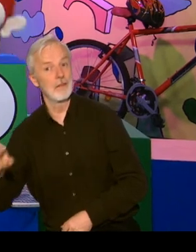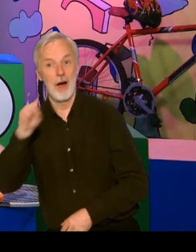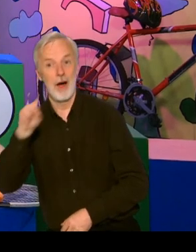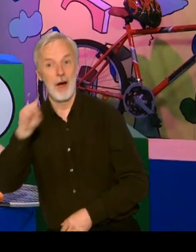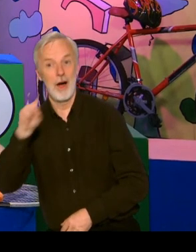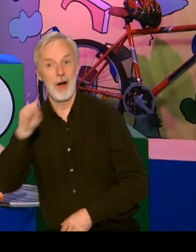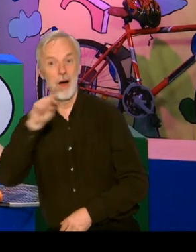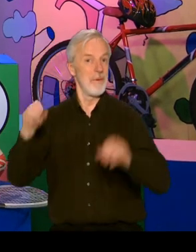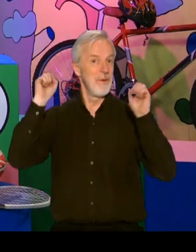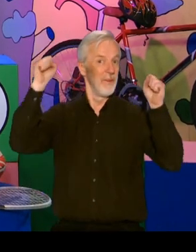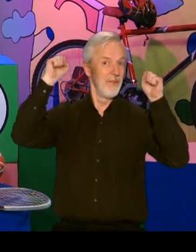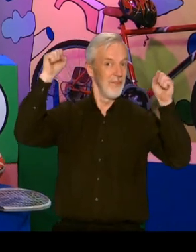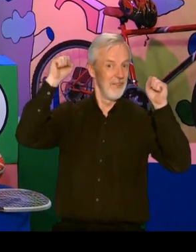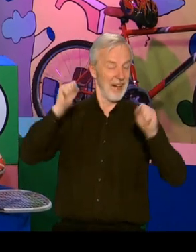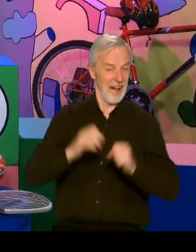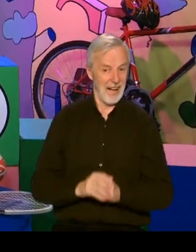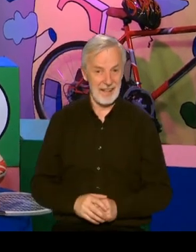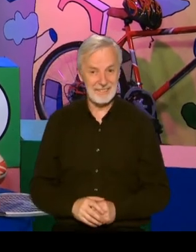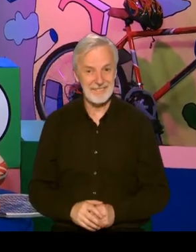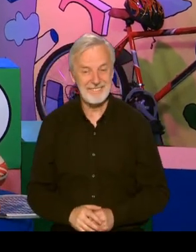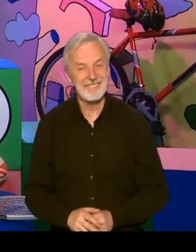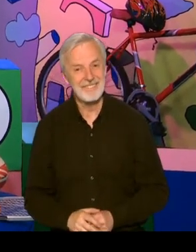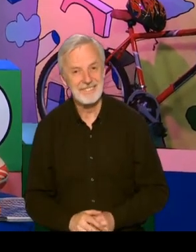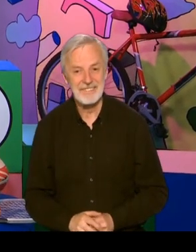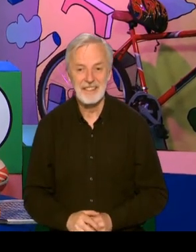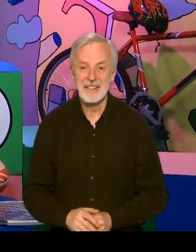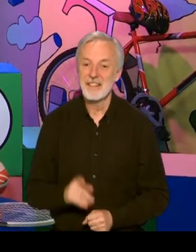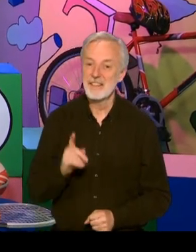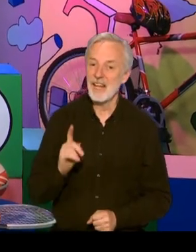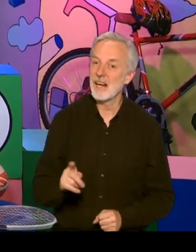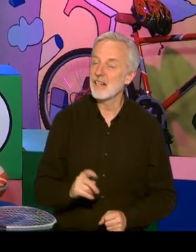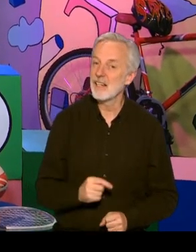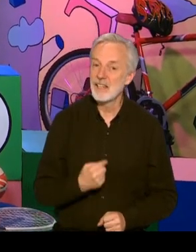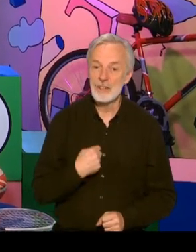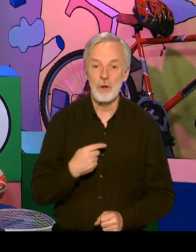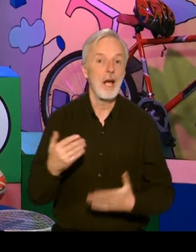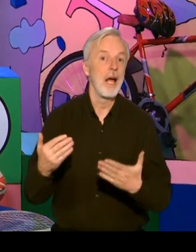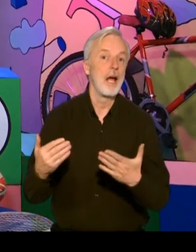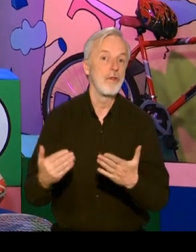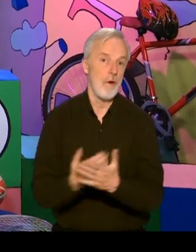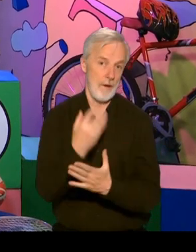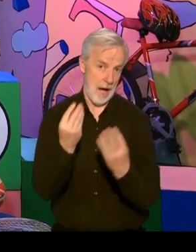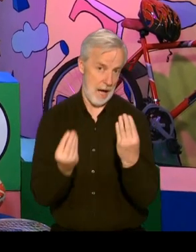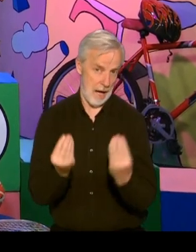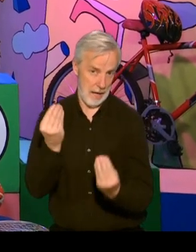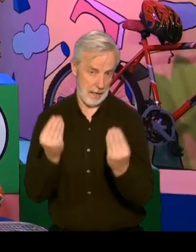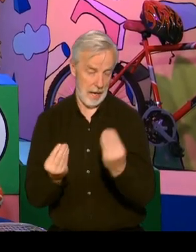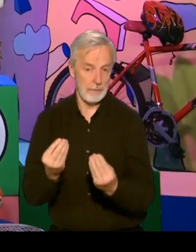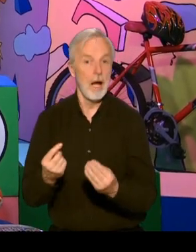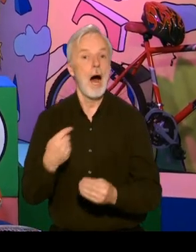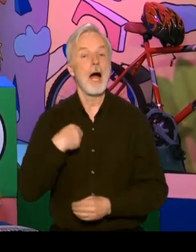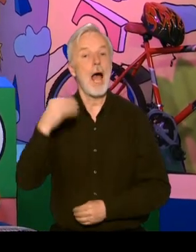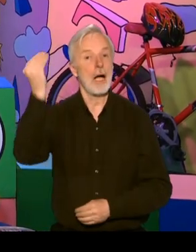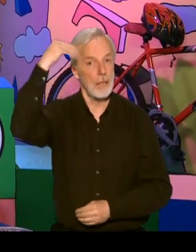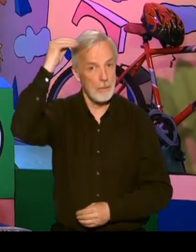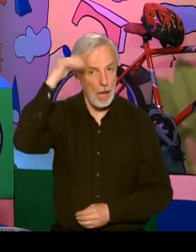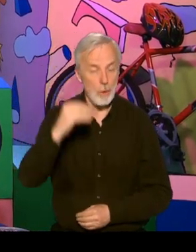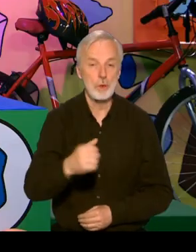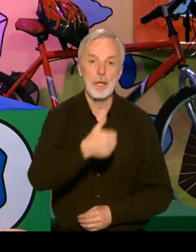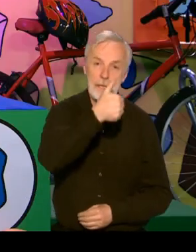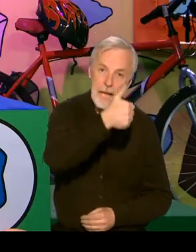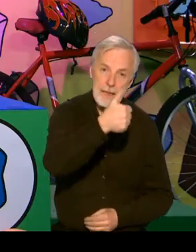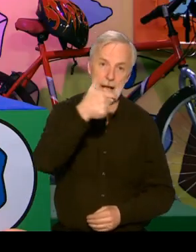Jupíčko. Tak, školkáčci, mám úplně novou hru a naučil jsem se u ní počítat do